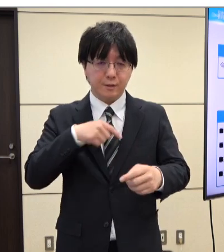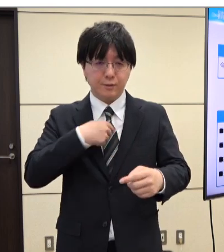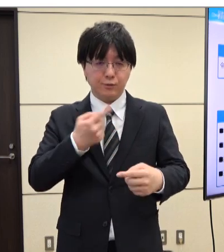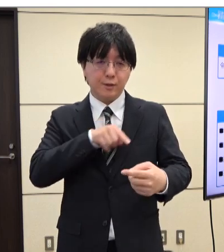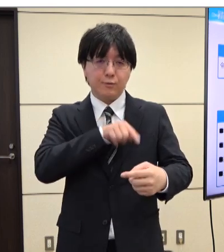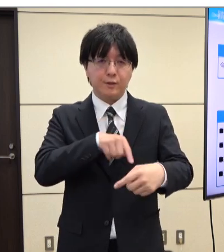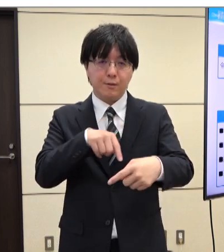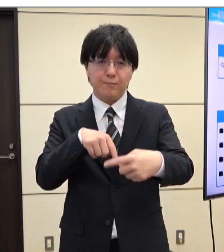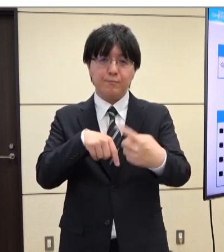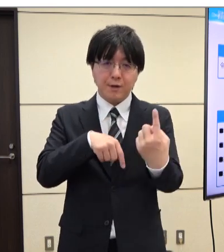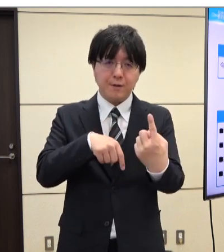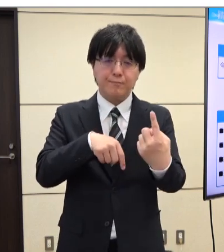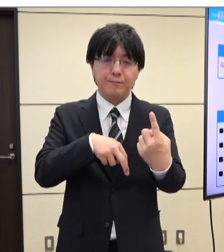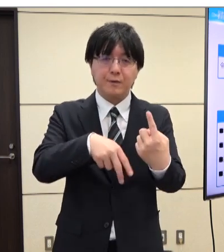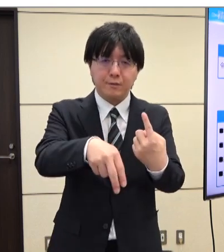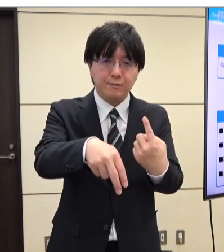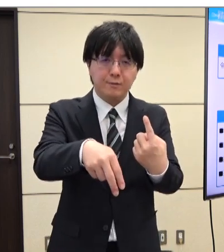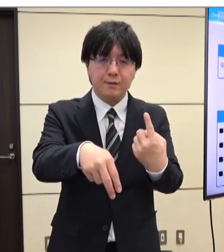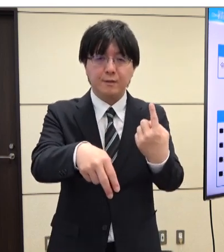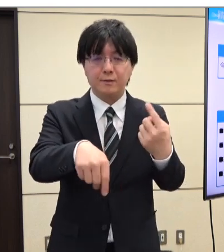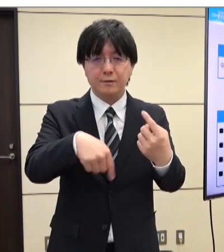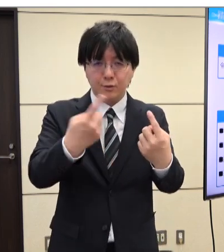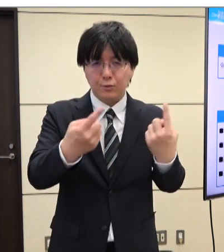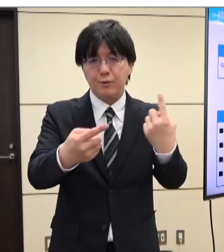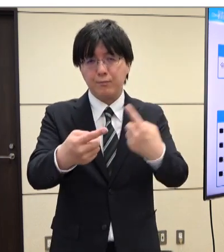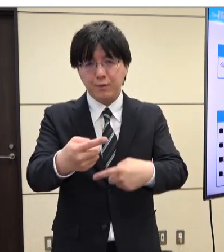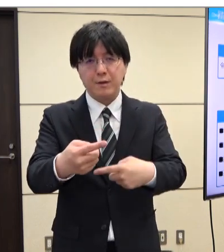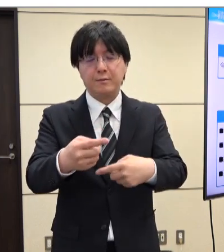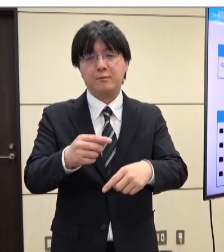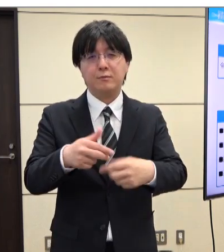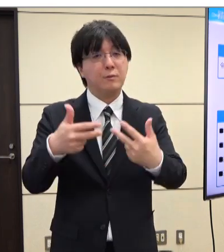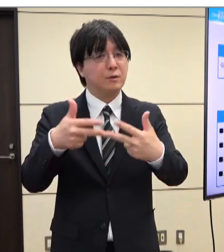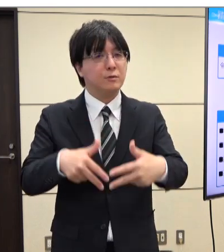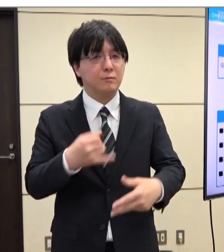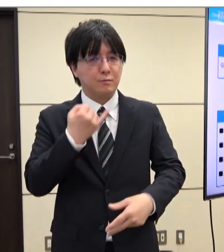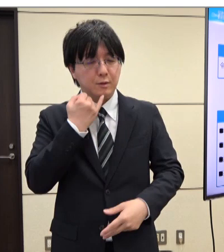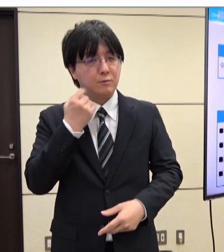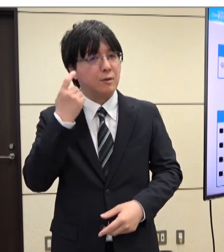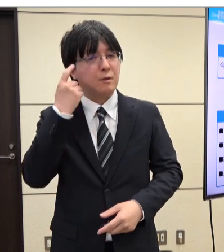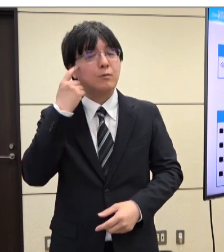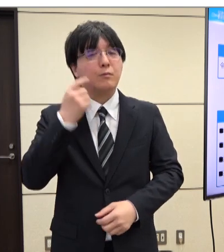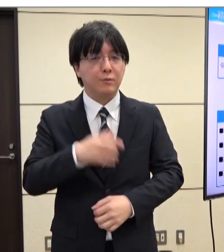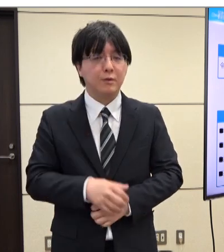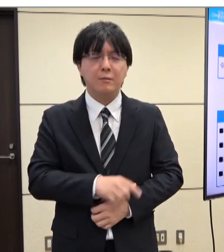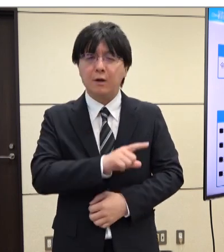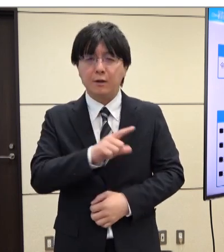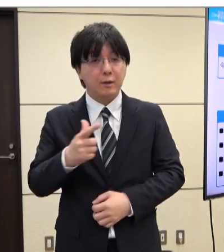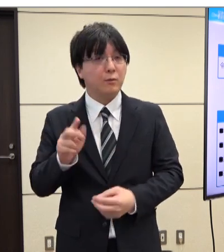ういう簡単な仕組みでもいいのではないかというふうなことも考えてまして、まあ、いろんな対策を、